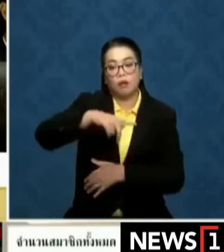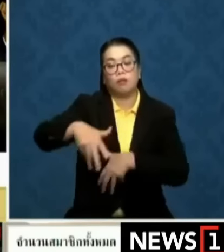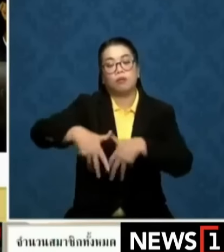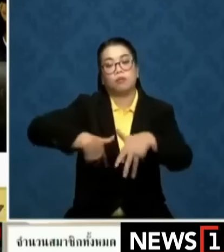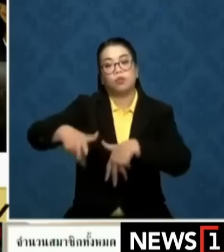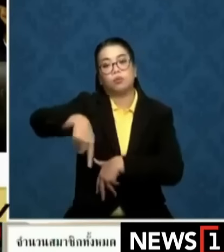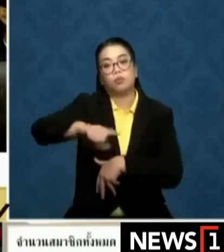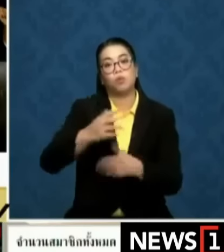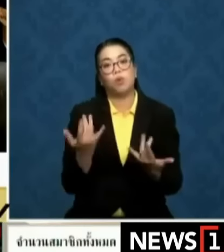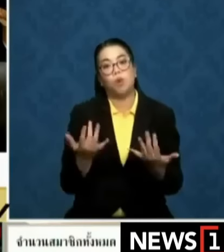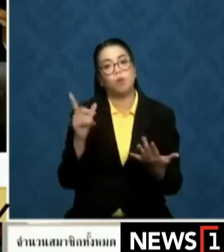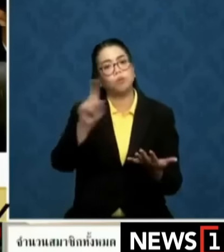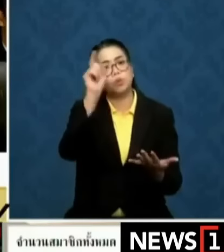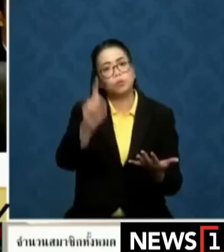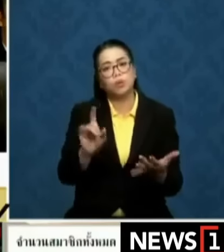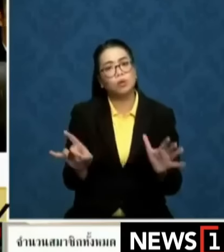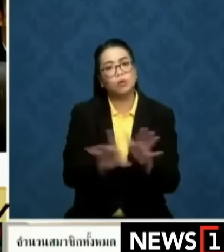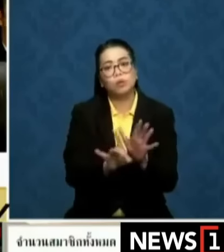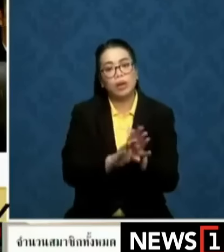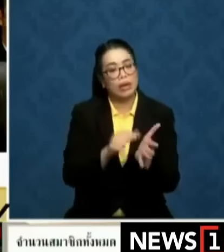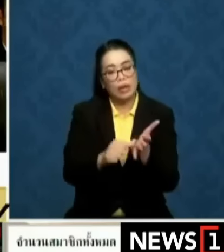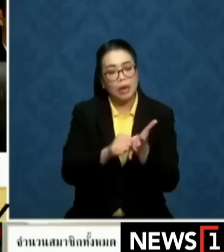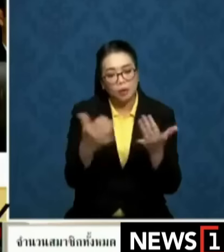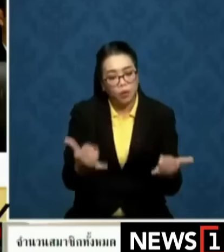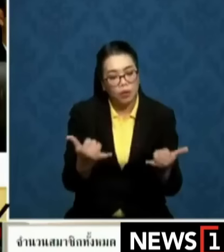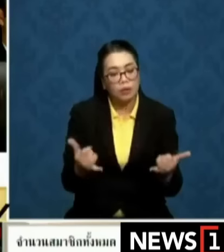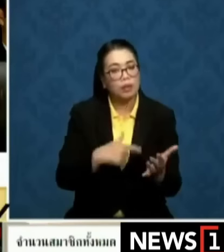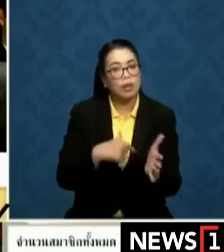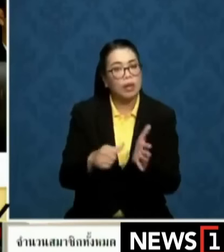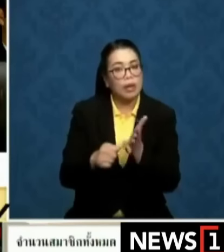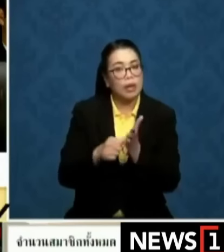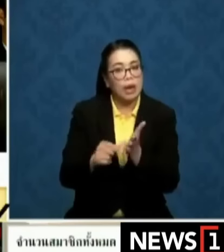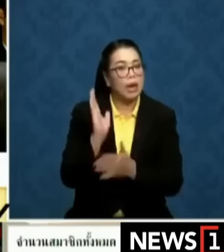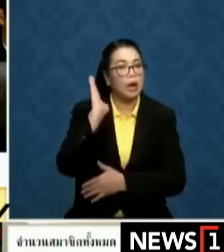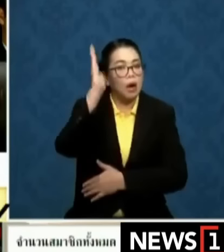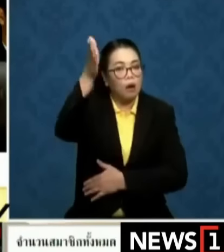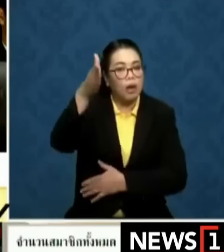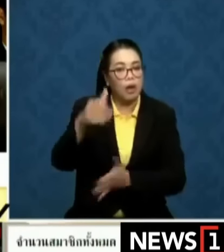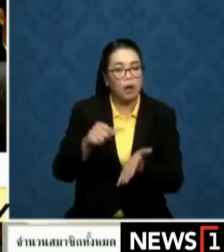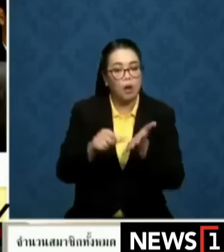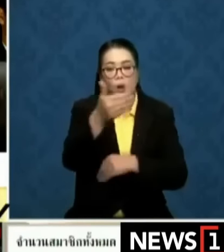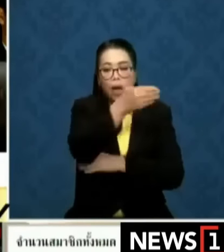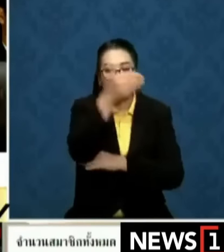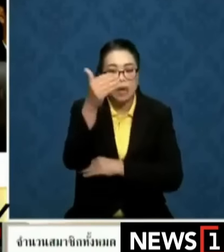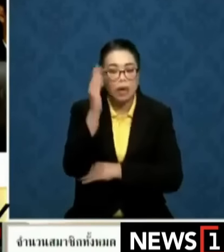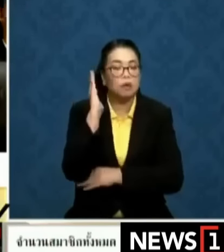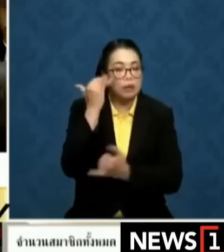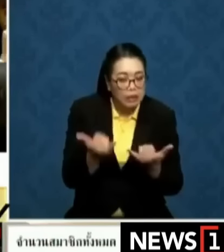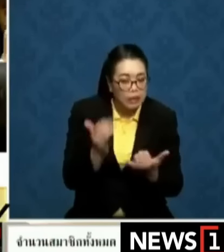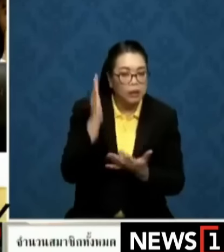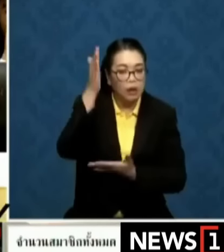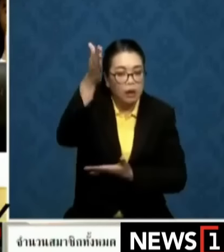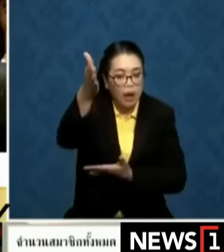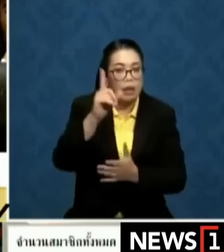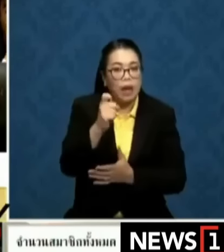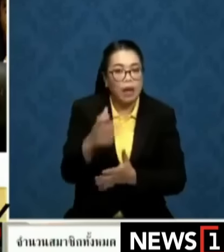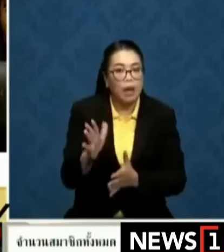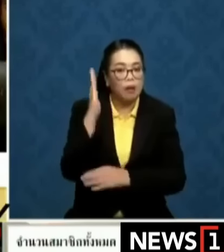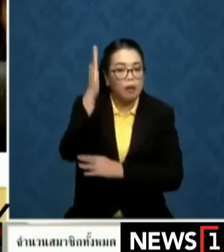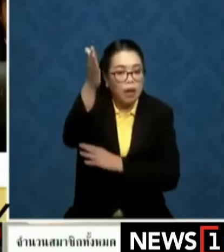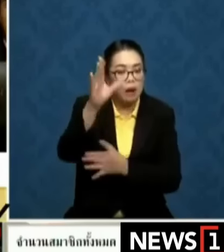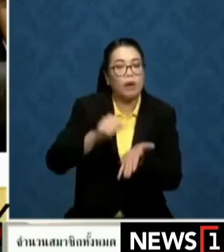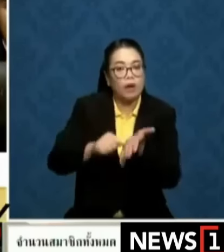ยถ้าเป็นแบบนี้ขอเสียงเฮกลับคืนมาได้ไหมยะติก็สำคัญการแก้ปัญหาก็จำเป็นแต่การหาคนรับผิดชอบก็